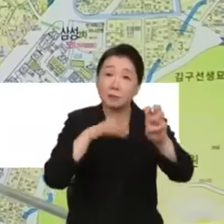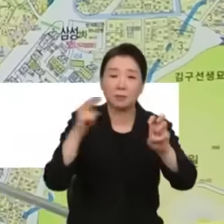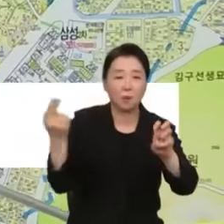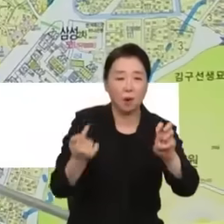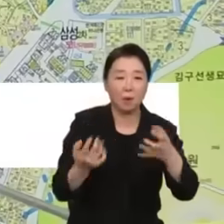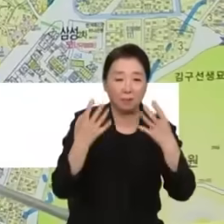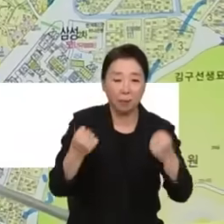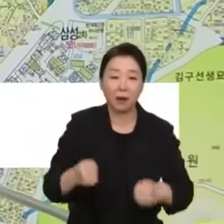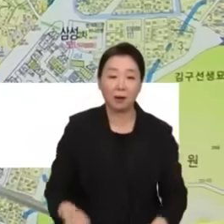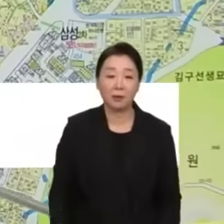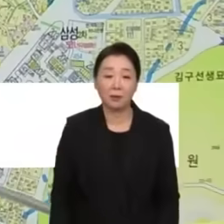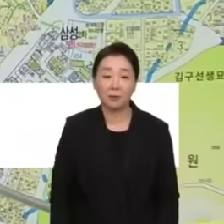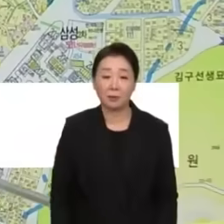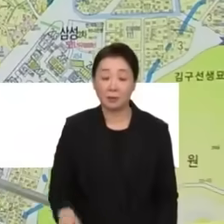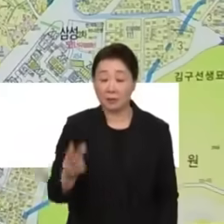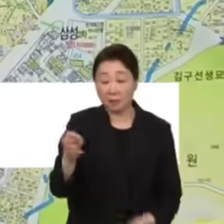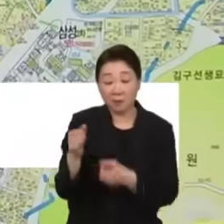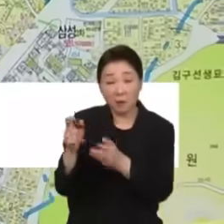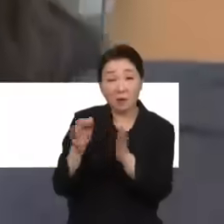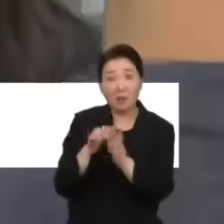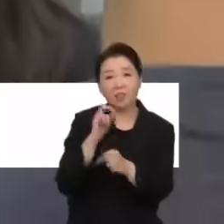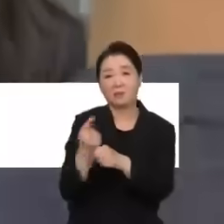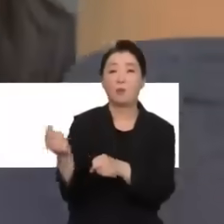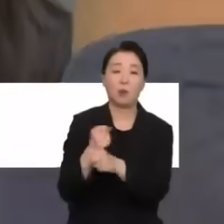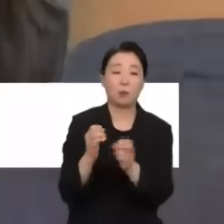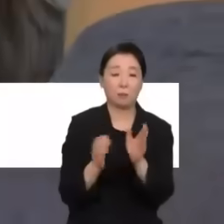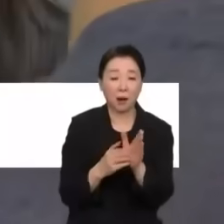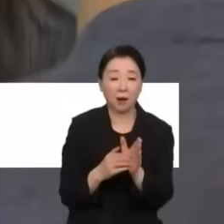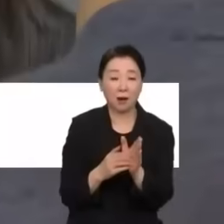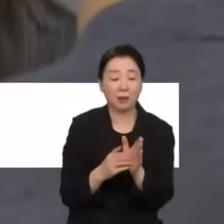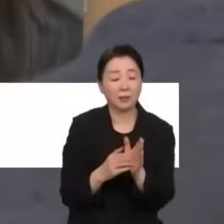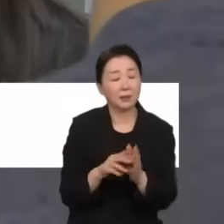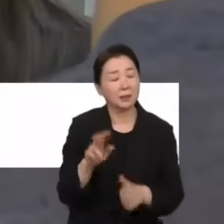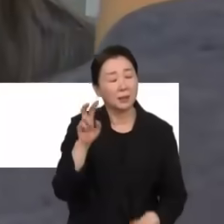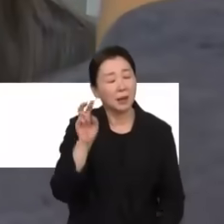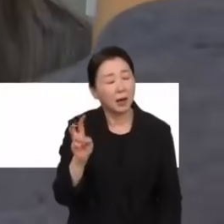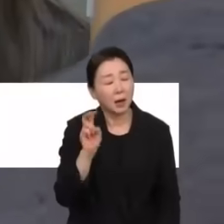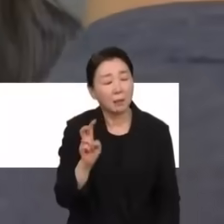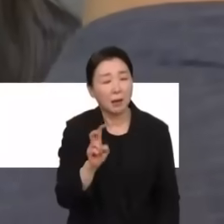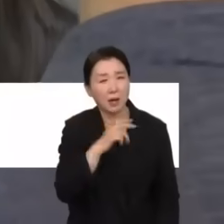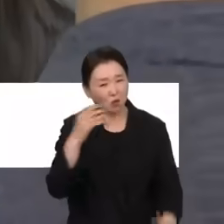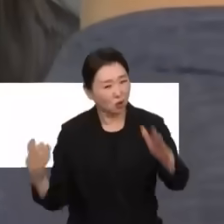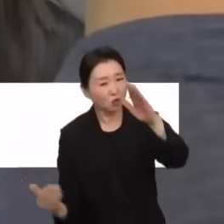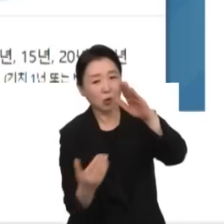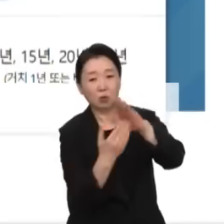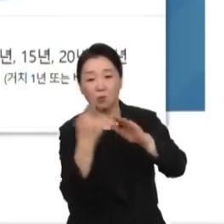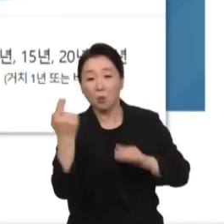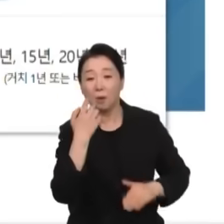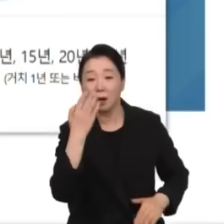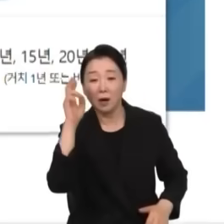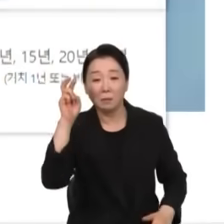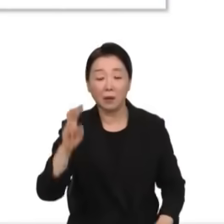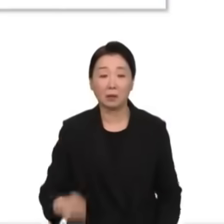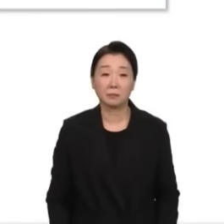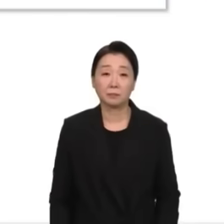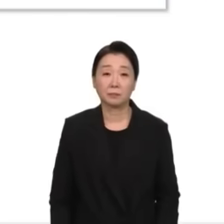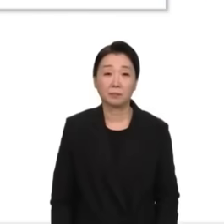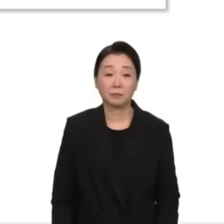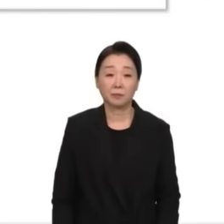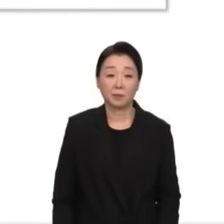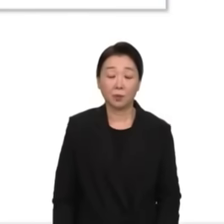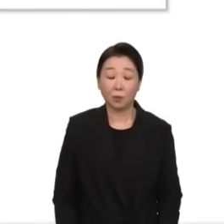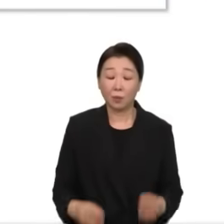왔어요 30병 대는 이미 회복을 했고 조만간에 뚫릴 것 같기도 해요 올초 신생화